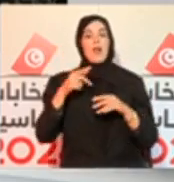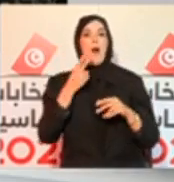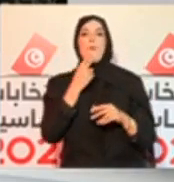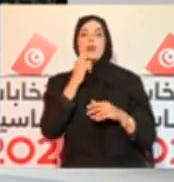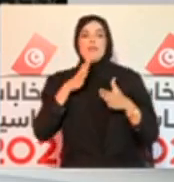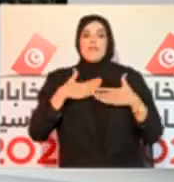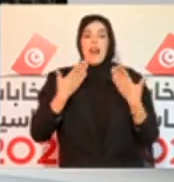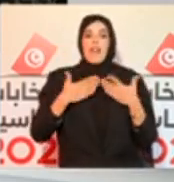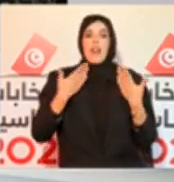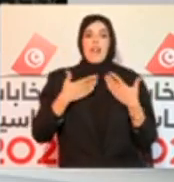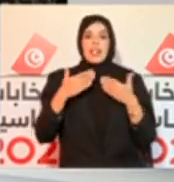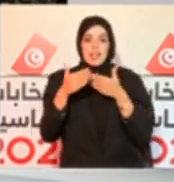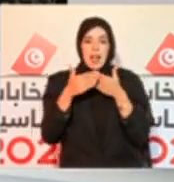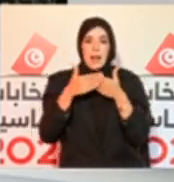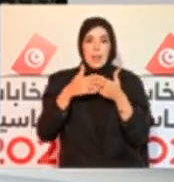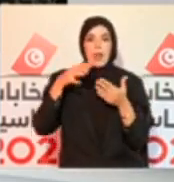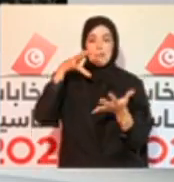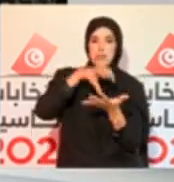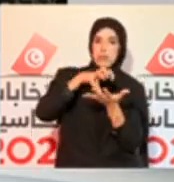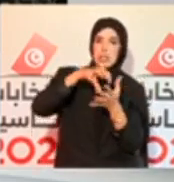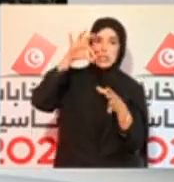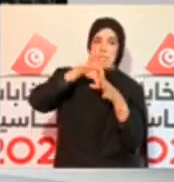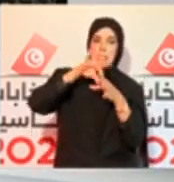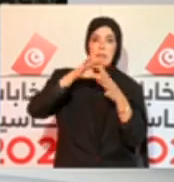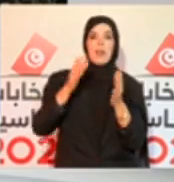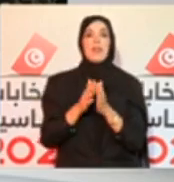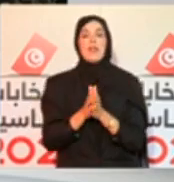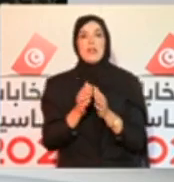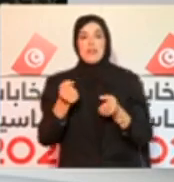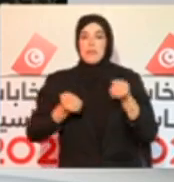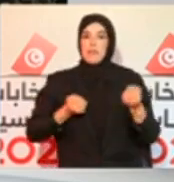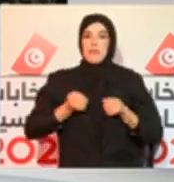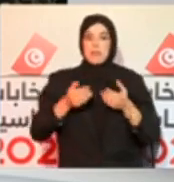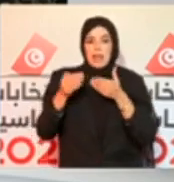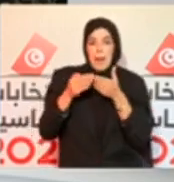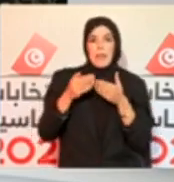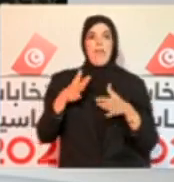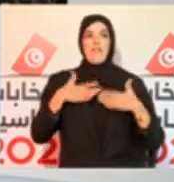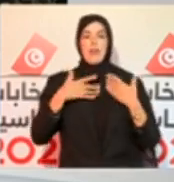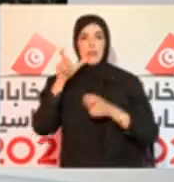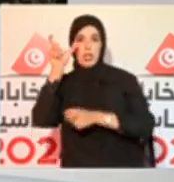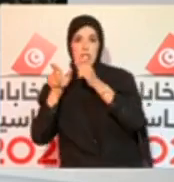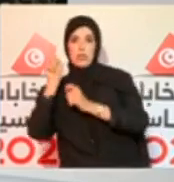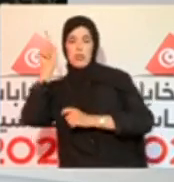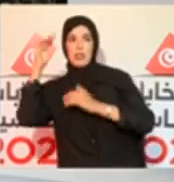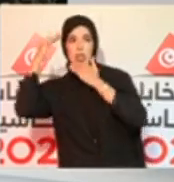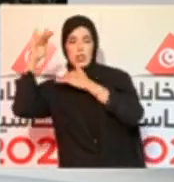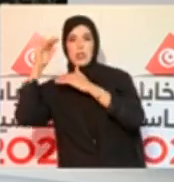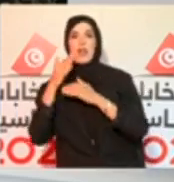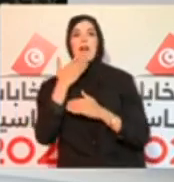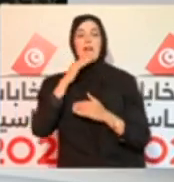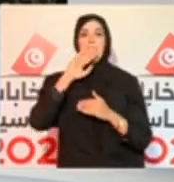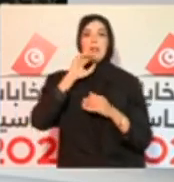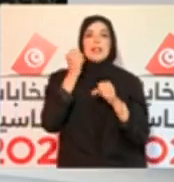ياسر ان قربنا لهم السيرفيس هذا مع الخدمه هذ بحدا الحمد لله